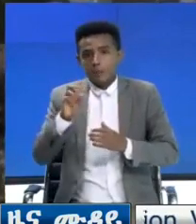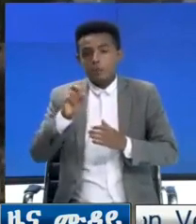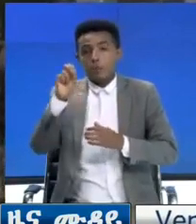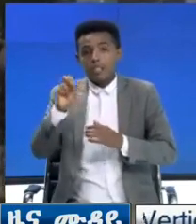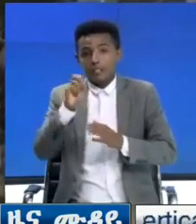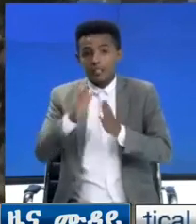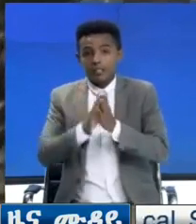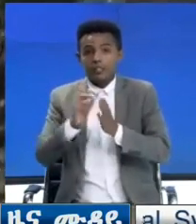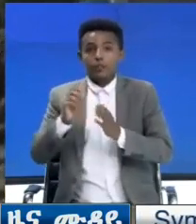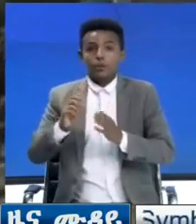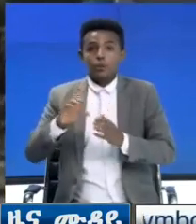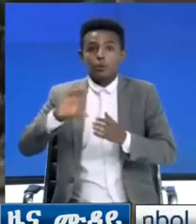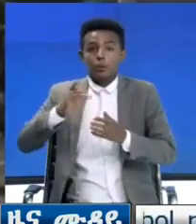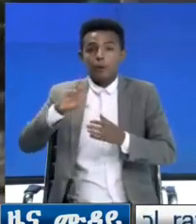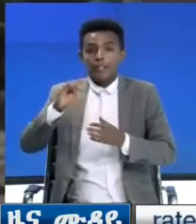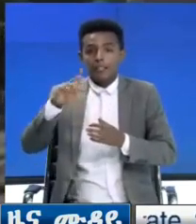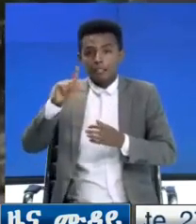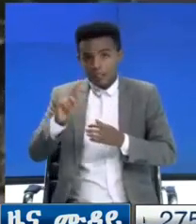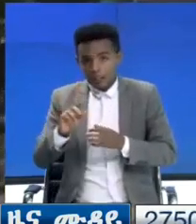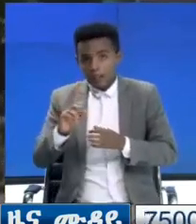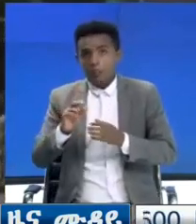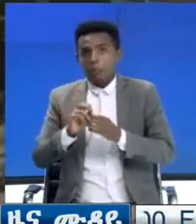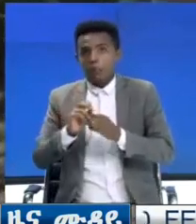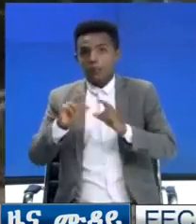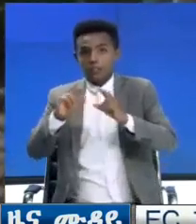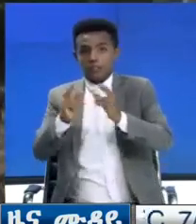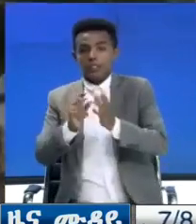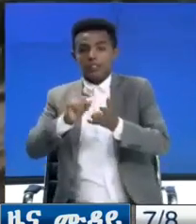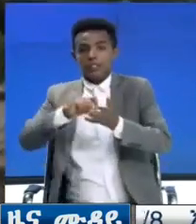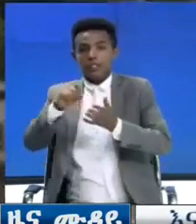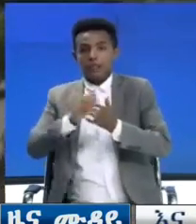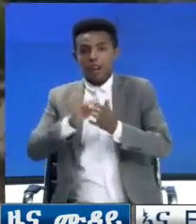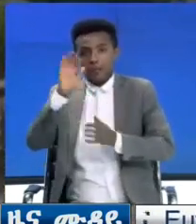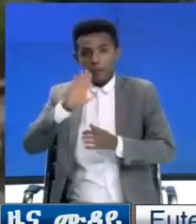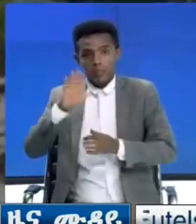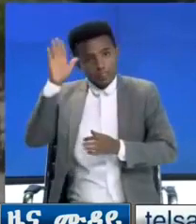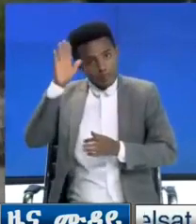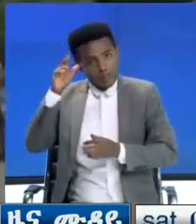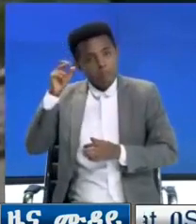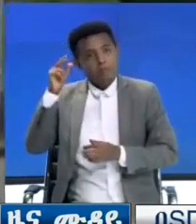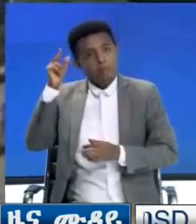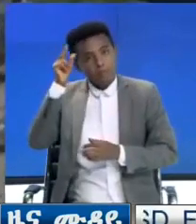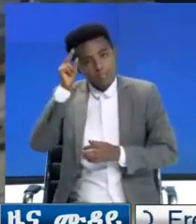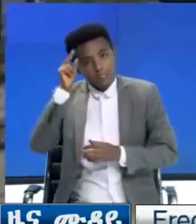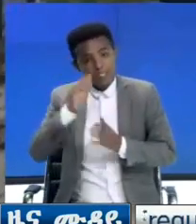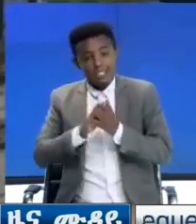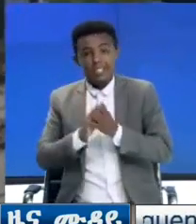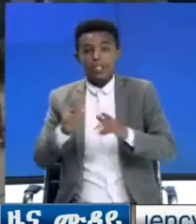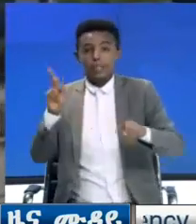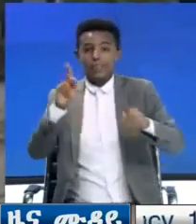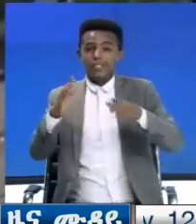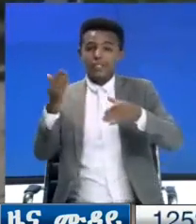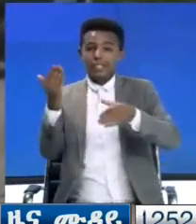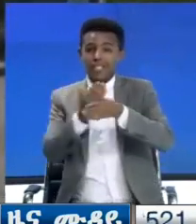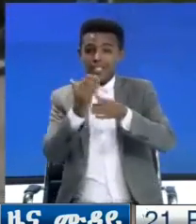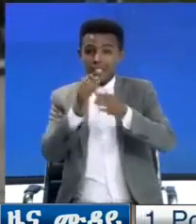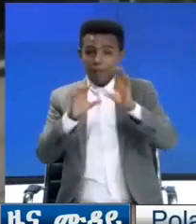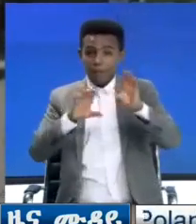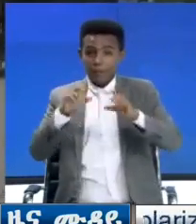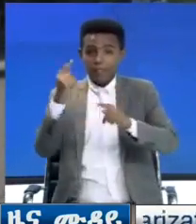ፖስት ጻፊና የወረዳው ጤና ጽፈት ቤት ኃላፊ አቶ ደግፌ ብርሌ የመከላከል ስራውና ህብረተሰቡ ክልከላዎችን ተግባራዊ በማድረግ